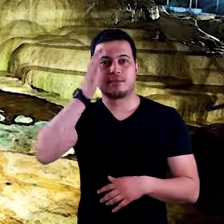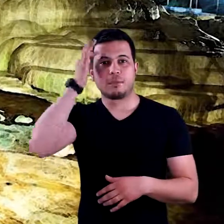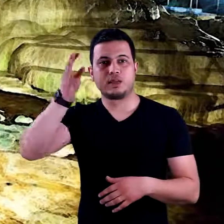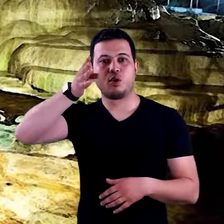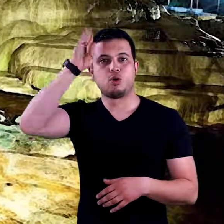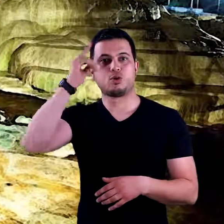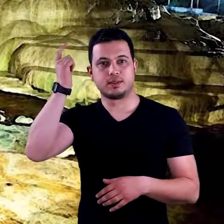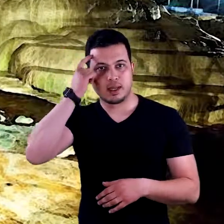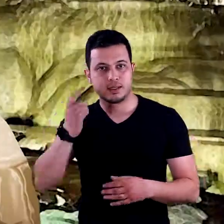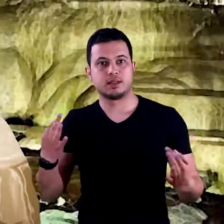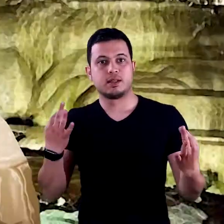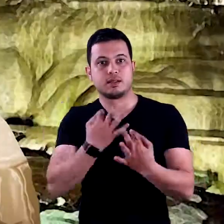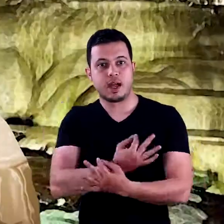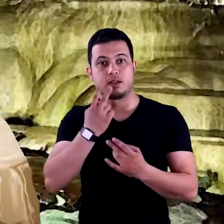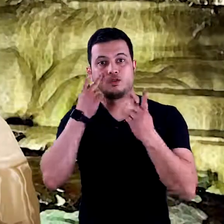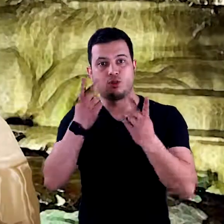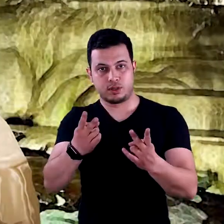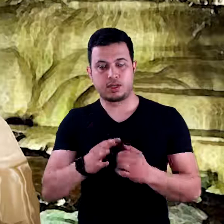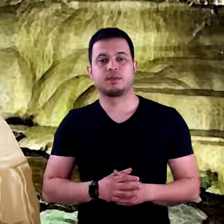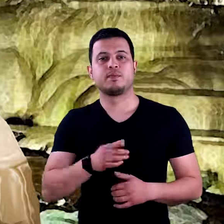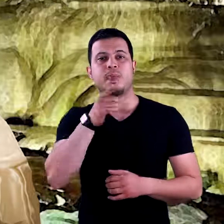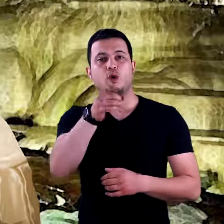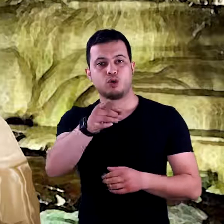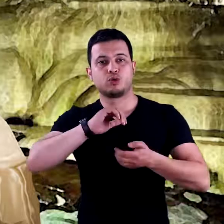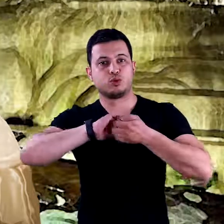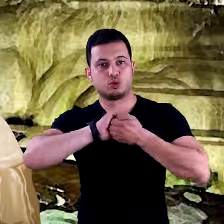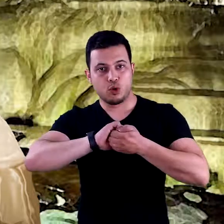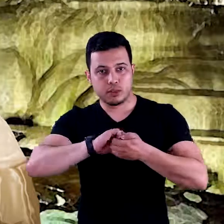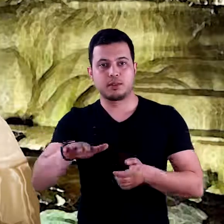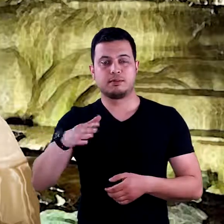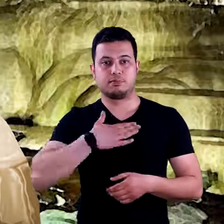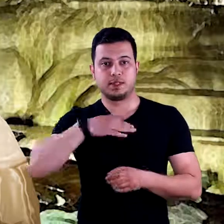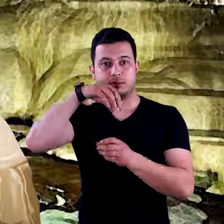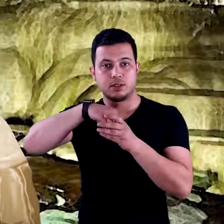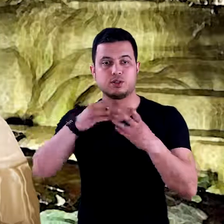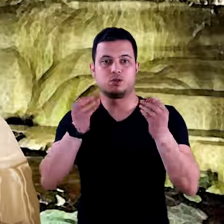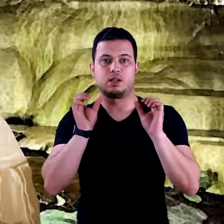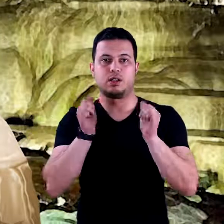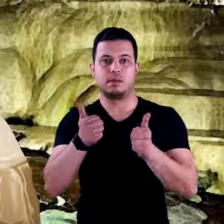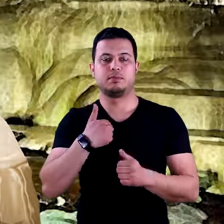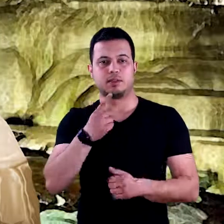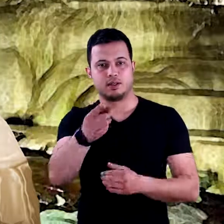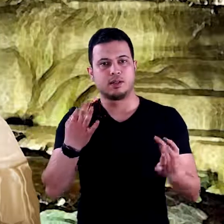ve ona saygı gösterir. Onun dostları bizim için değerlidir.